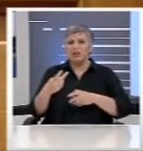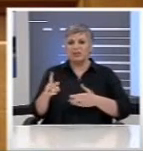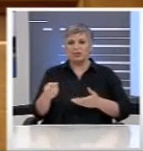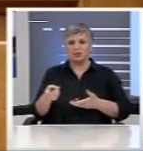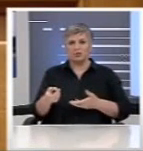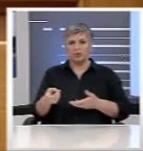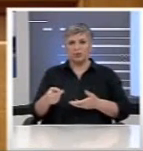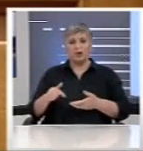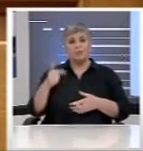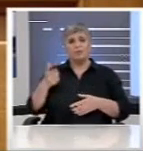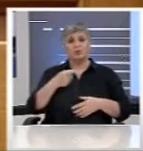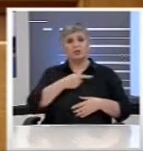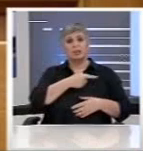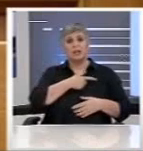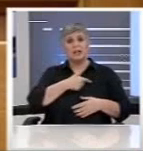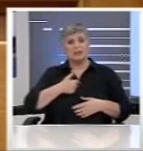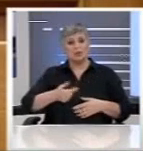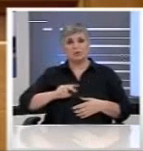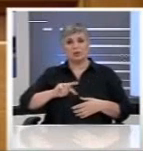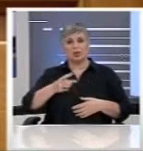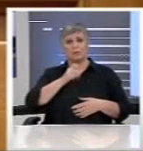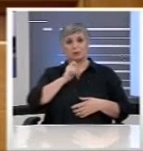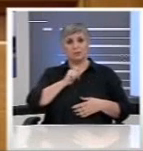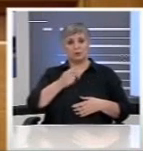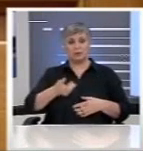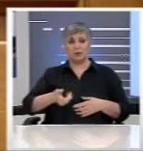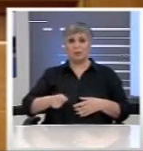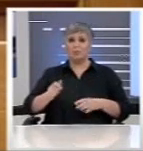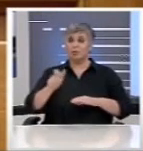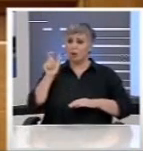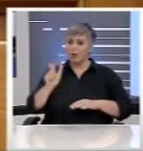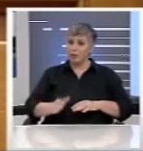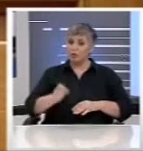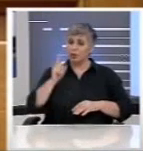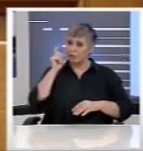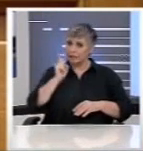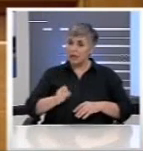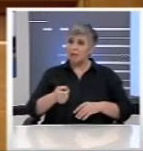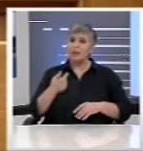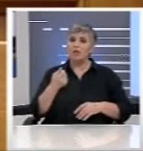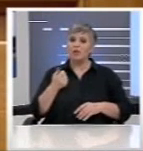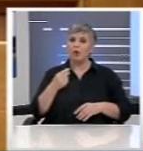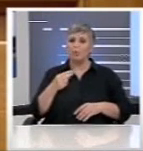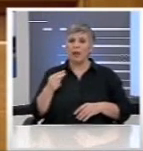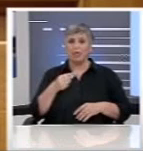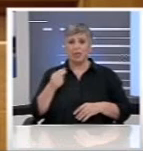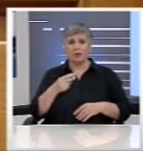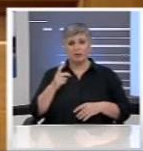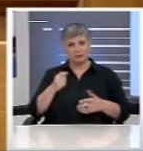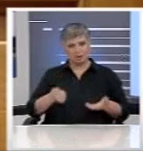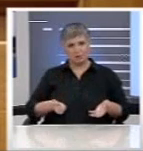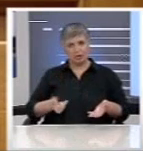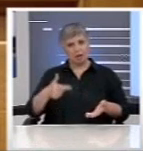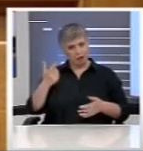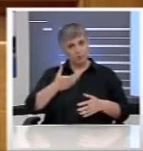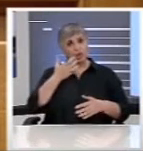που έχει και στις περγαμηνές του ότι έχει γνωρίζει οικονομικά να έρχεται και να συγκρίνει τέτοια πράγματα? Είναι σοβαρή